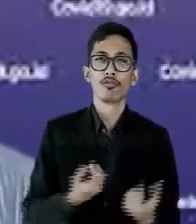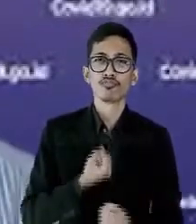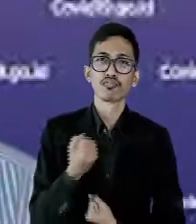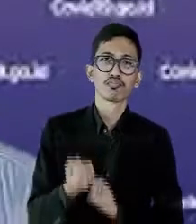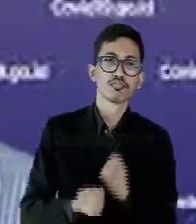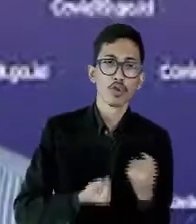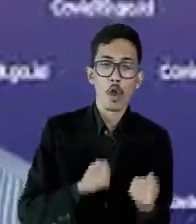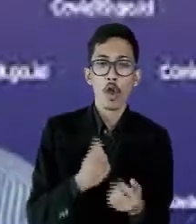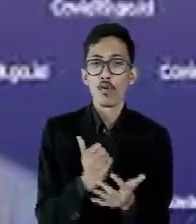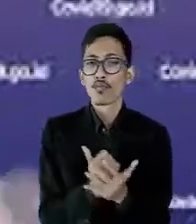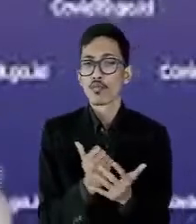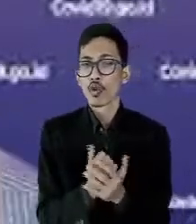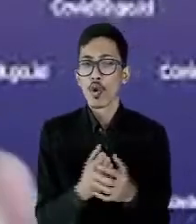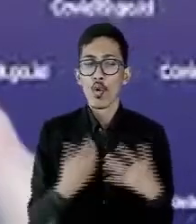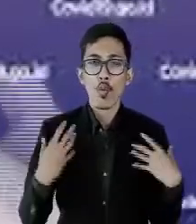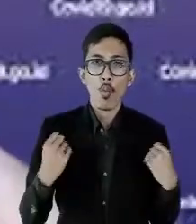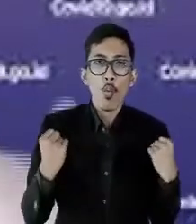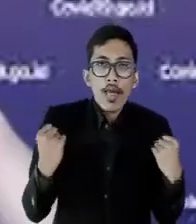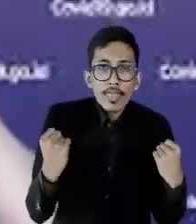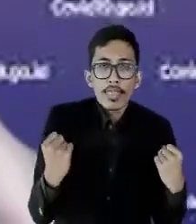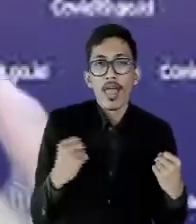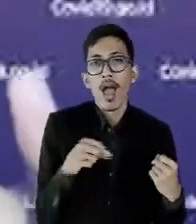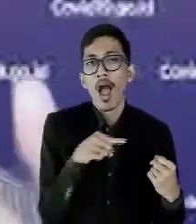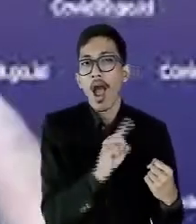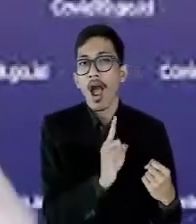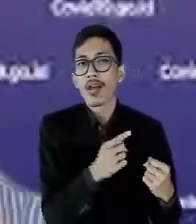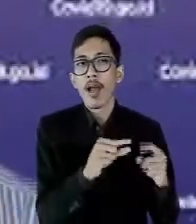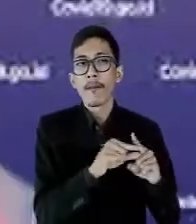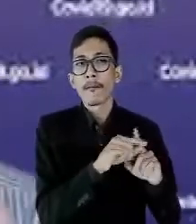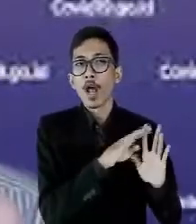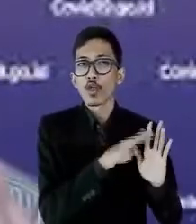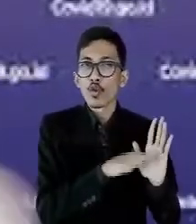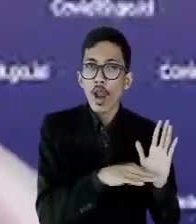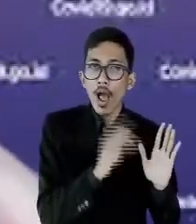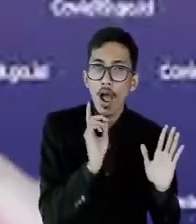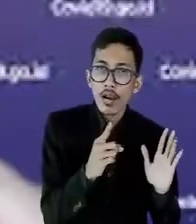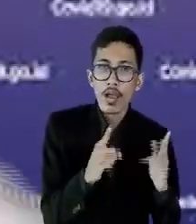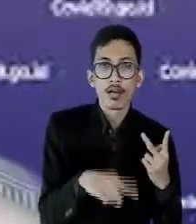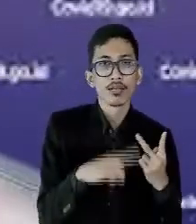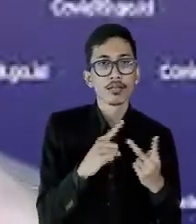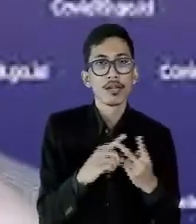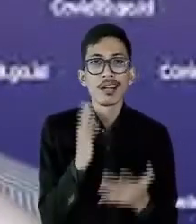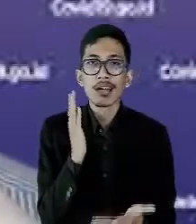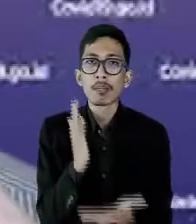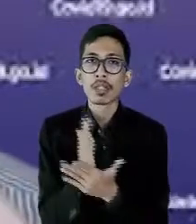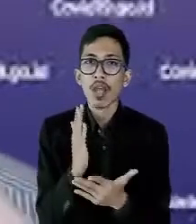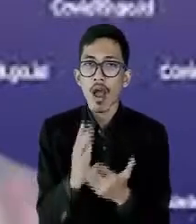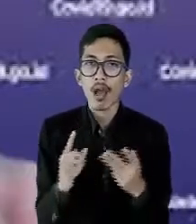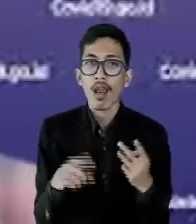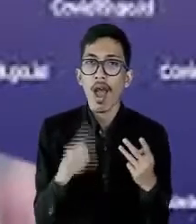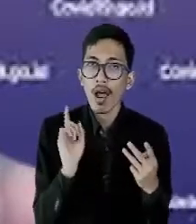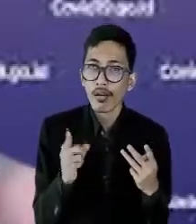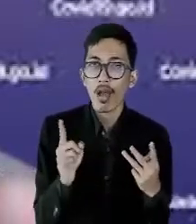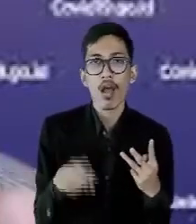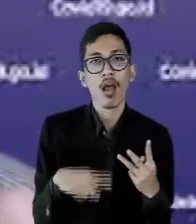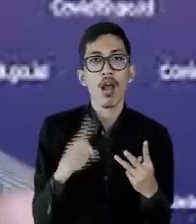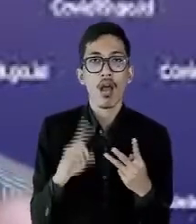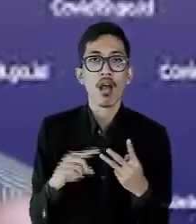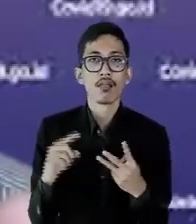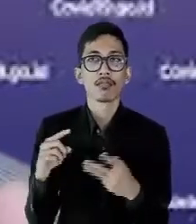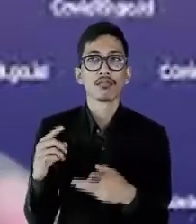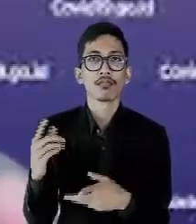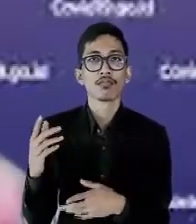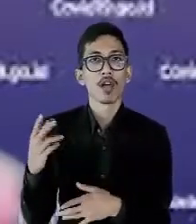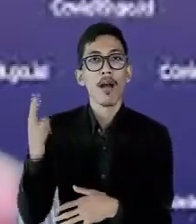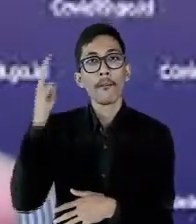sangat kuat ya Pak ya. Artinya ada kebijakan, ada peraturan, ada instruksi dari pimpinan daerah setempat dan itu